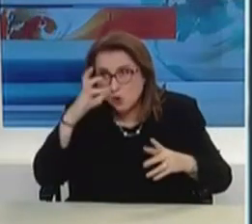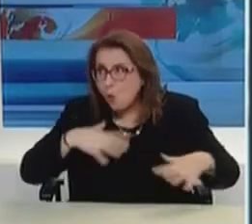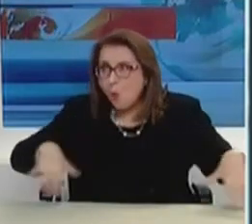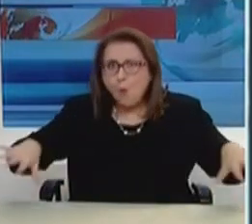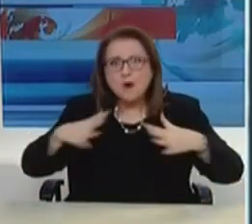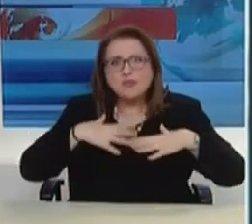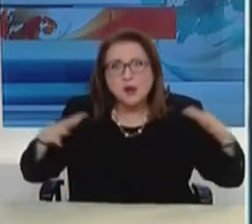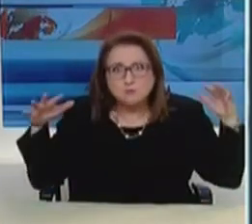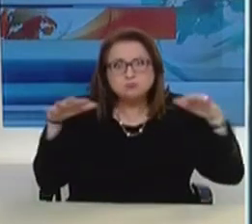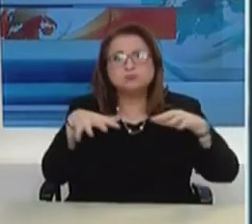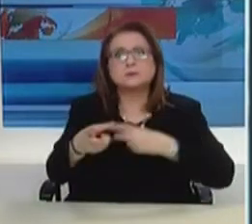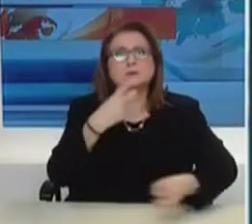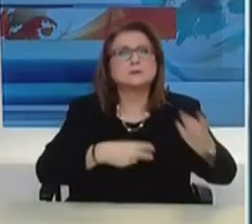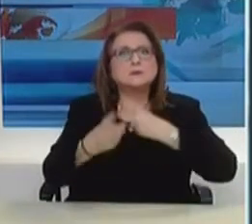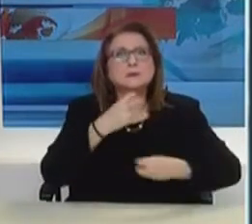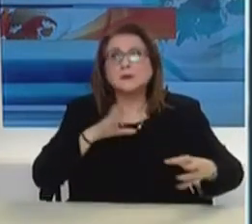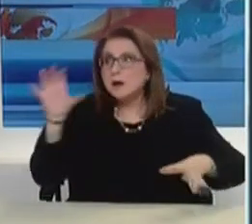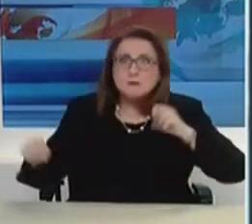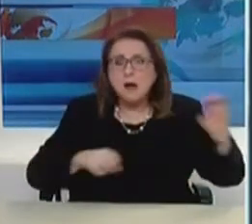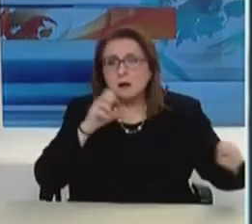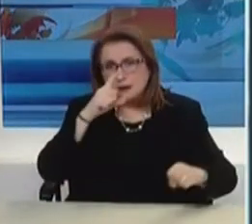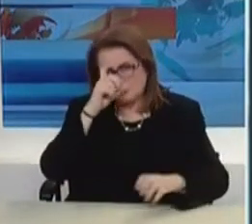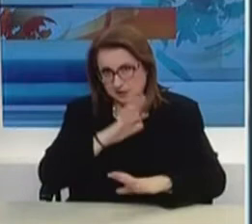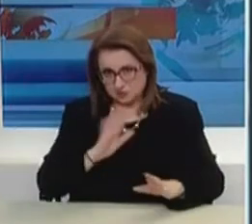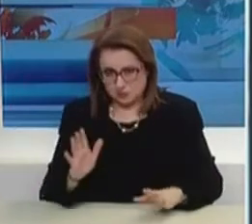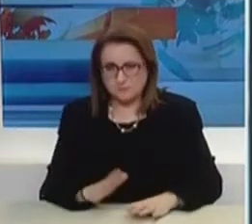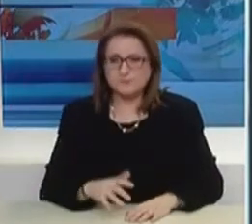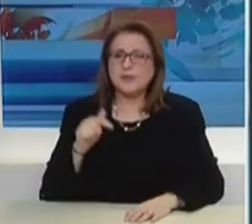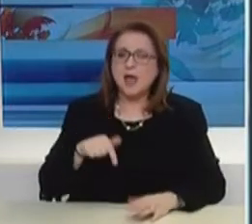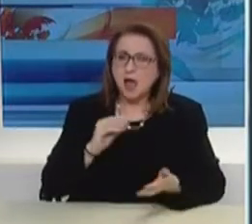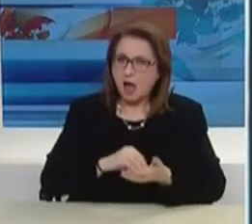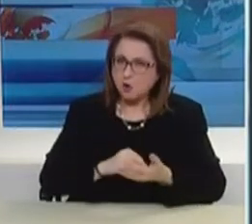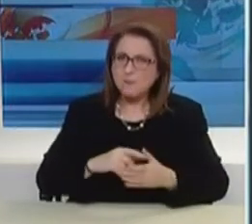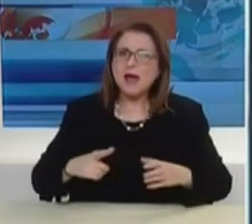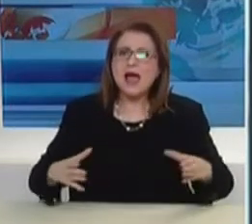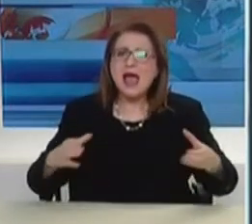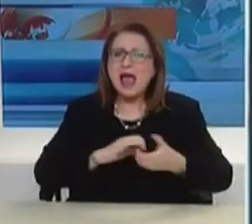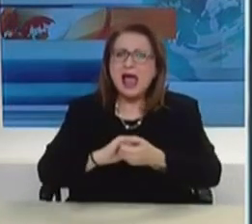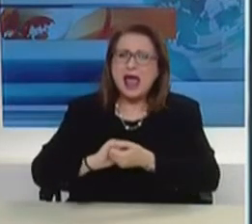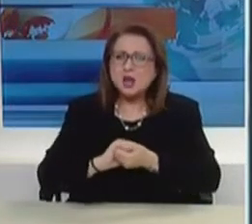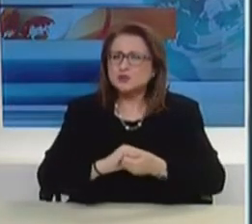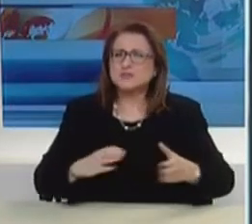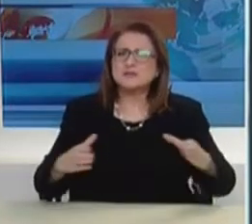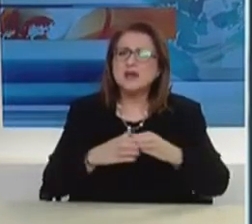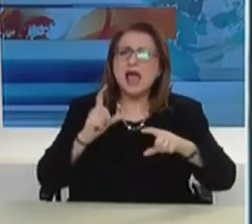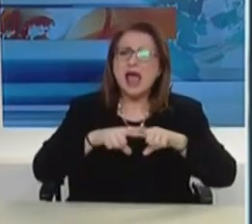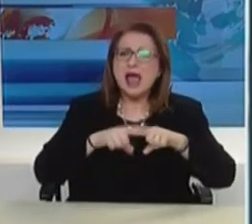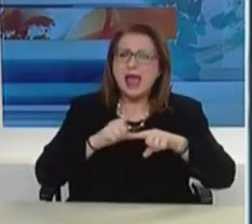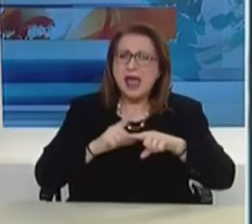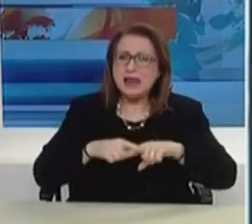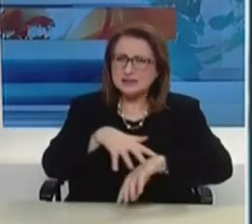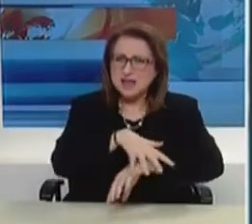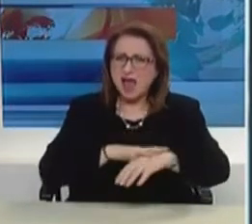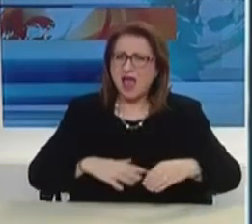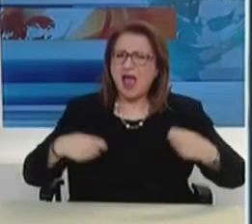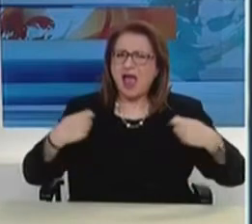θα ήθελα να αναφερθώ σε μια ακόμη προσφορά, η οποία έγινε με πρωτοβουλία της Ένωσης Ελλήνων Εφοπλιστών, στην οποία ανταποκρίθηκαν περισσότερο από 120